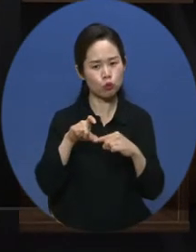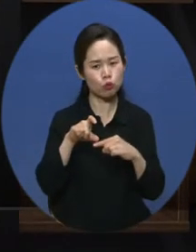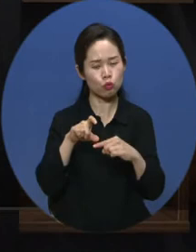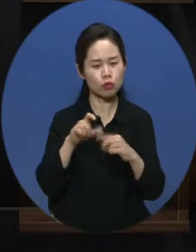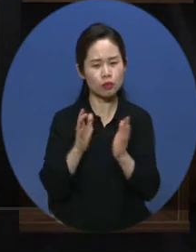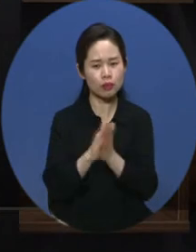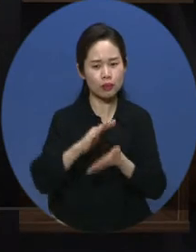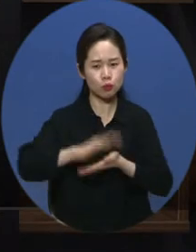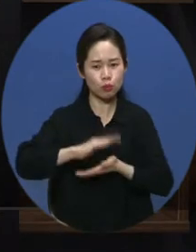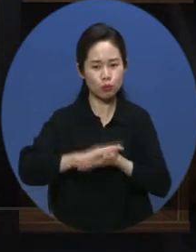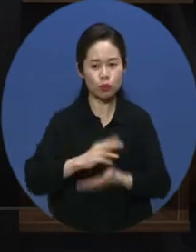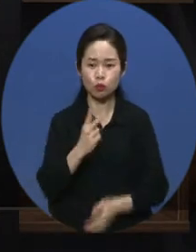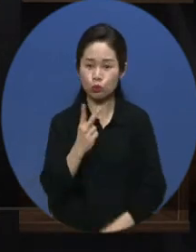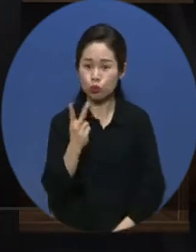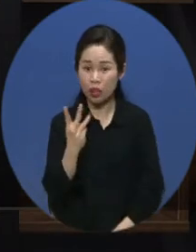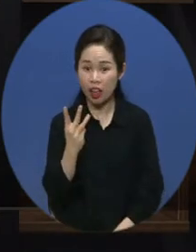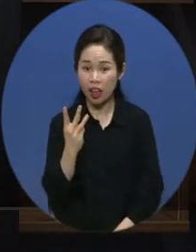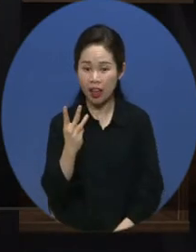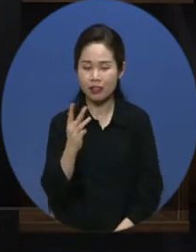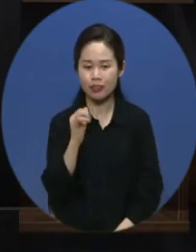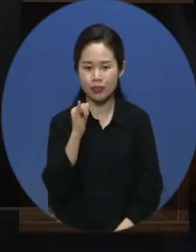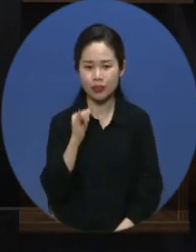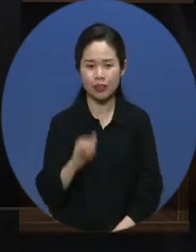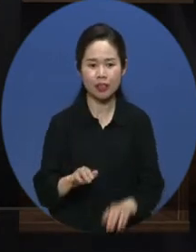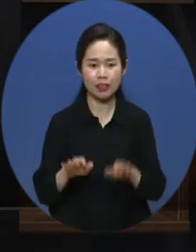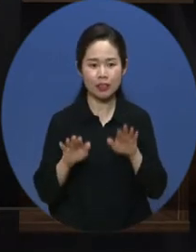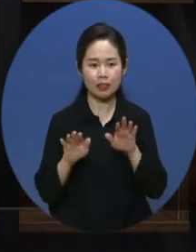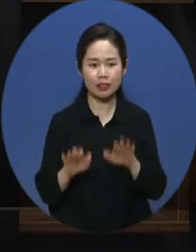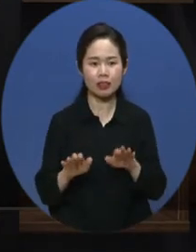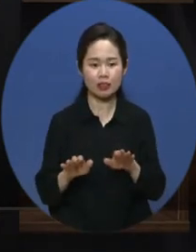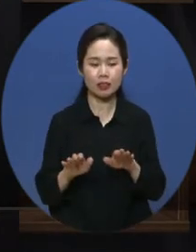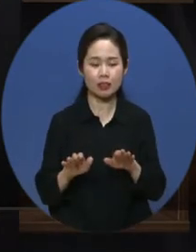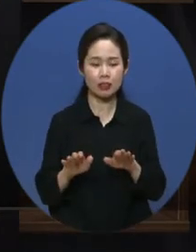정도씩 책이 나오고 있는데요. 현재는 이제